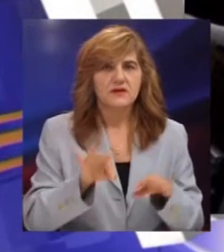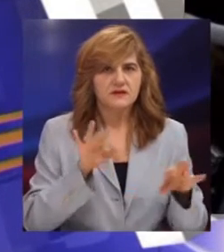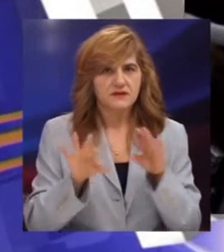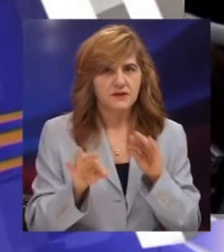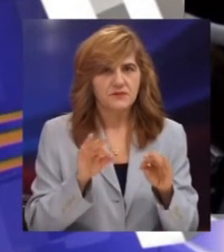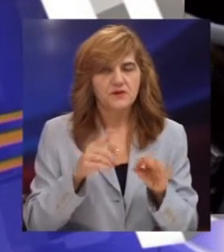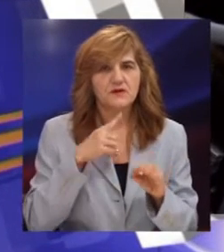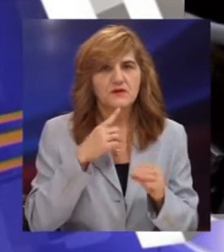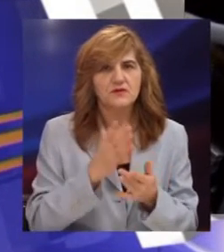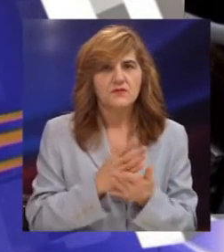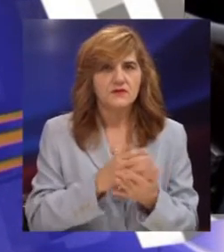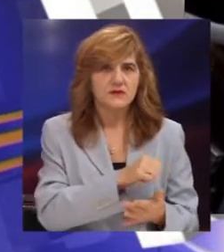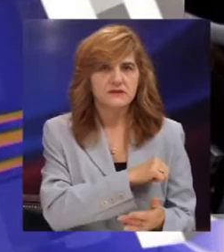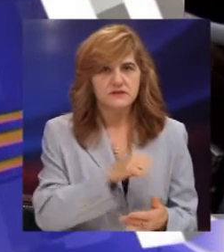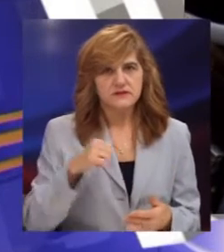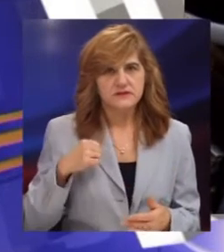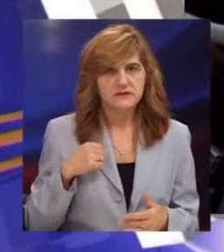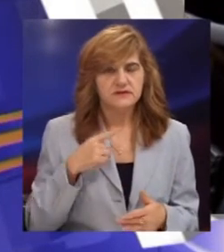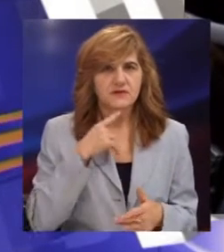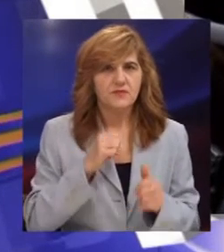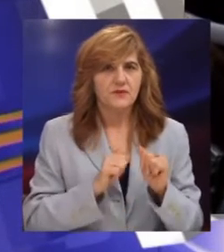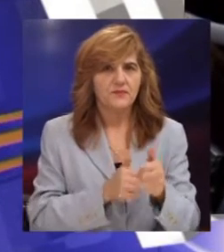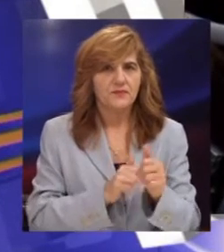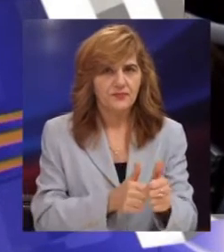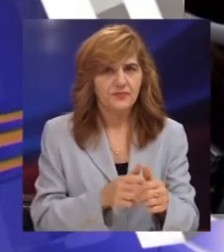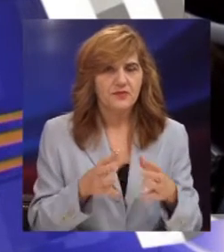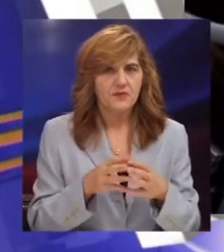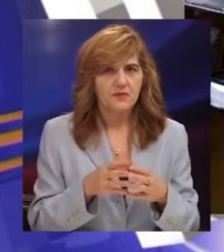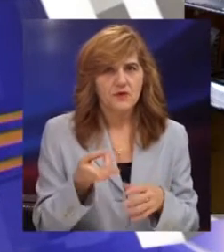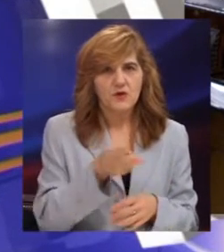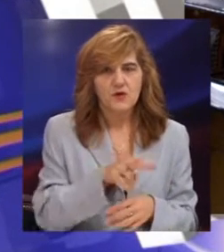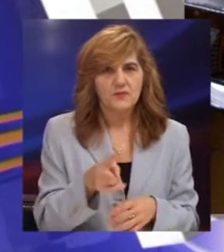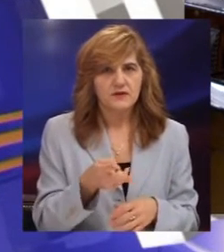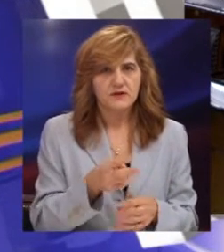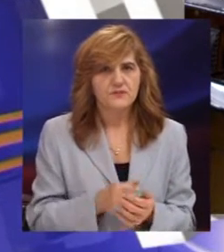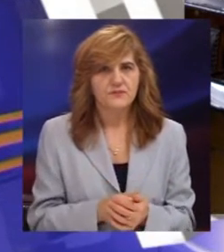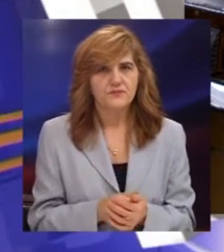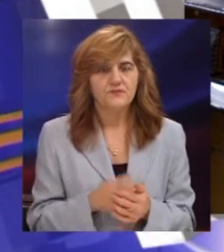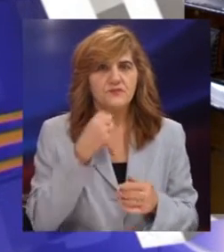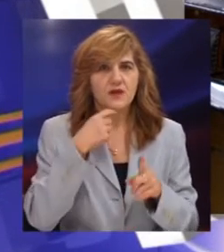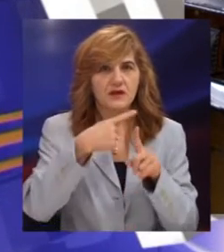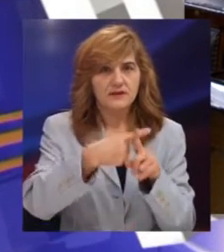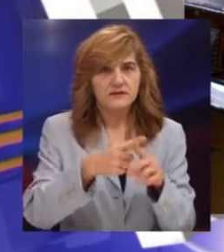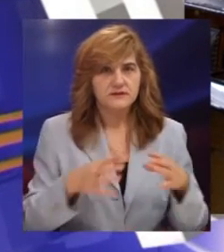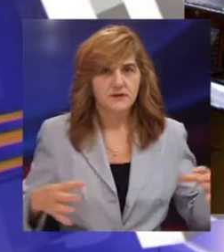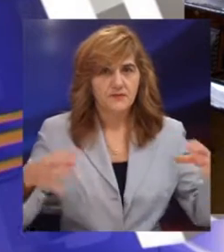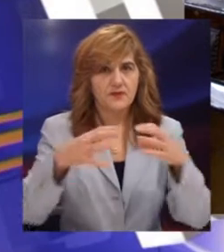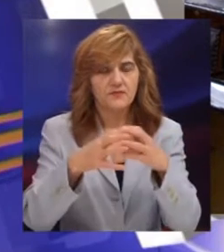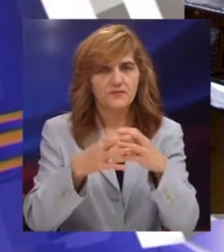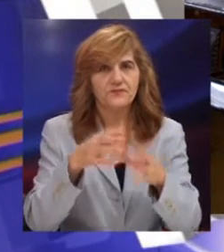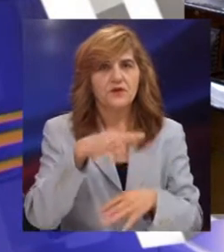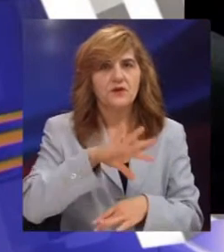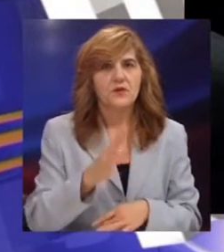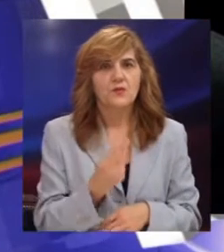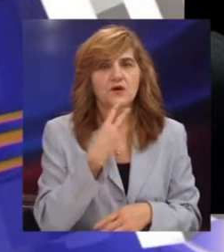izabrana, opredelila se da bude samostalna i podržava većinu, obe dosadašnje. Kada se sve sabere, ukupno